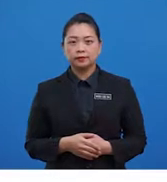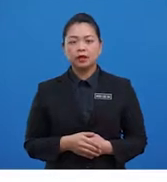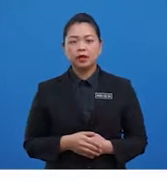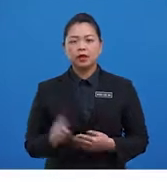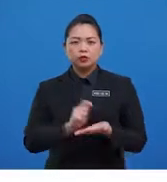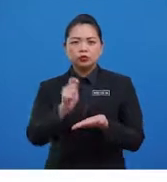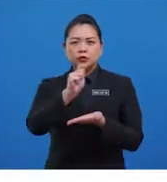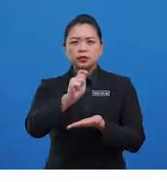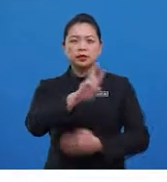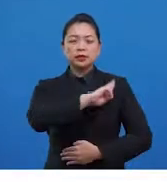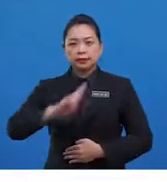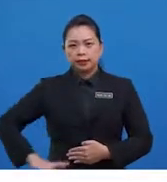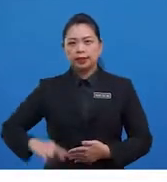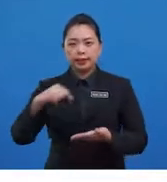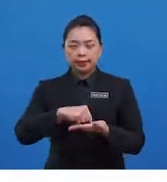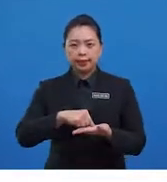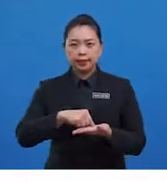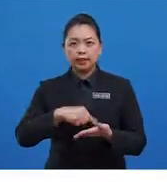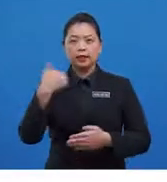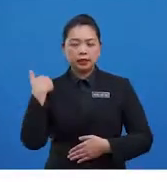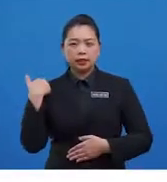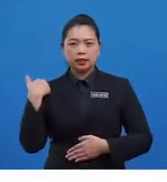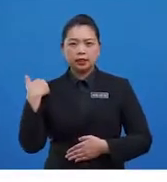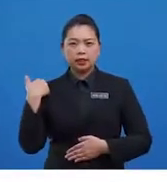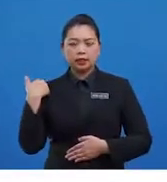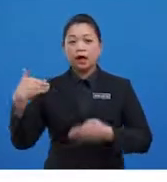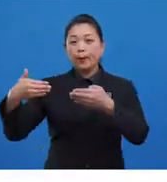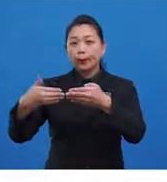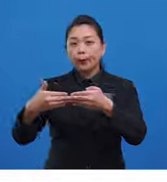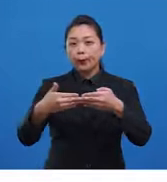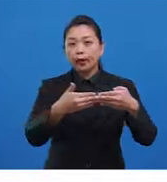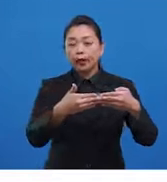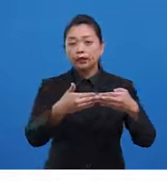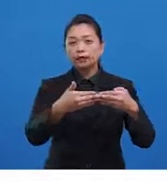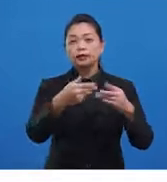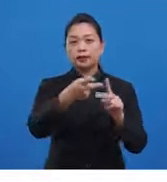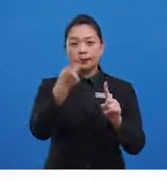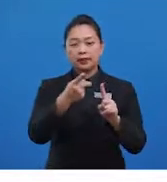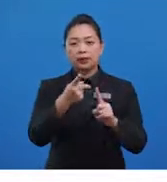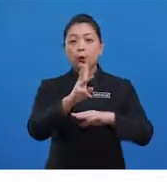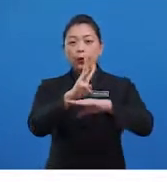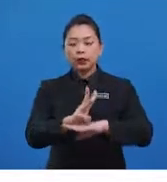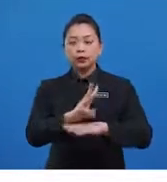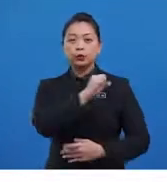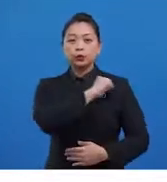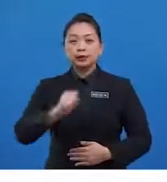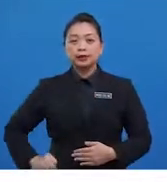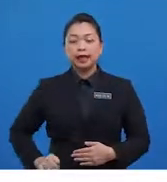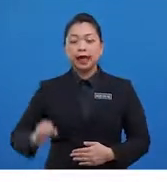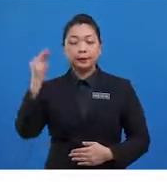institusi beraja ini juga merupakan kesinambungan daripada warisan Kesultanan Melayu.